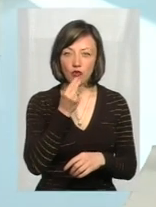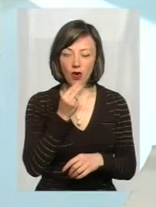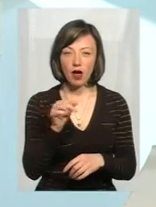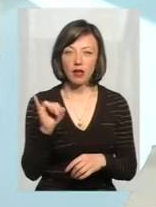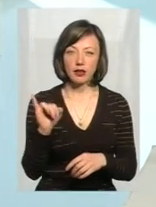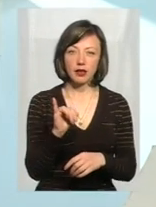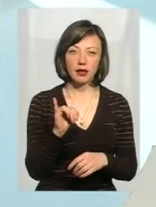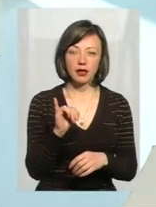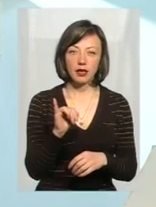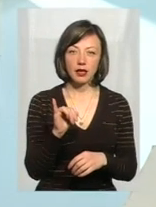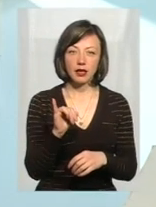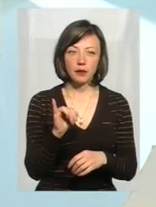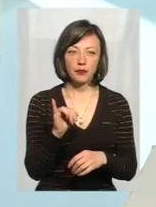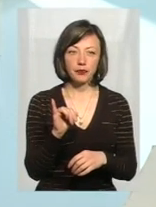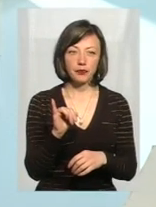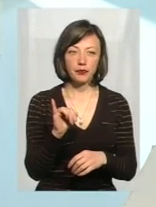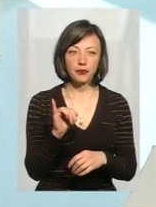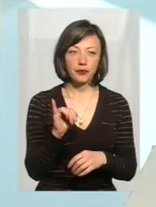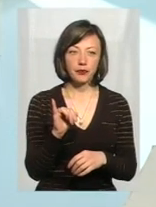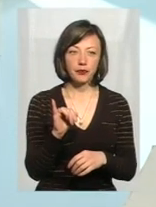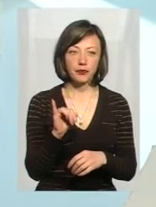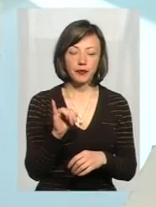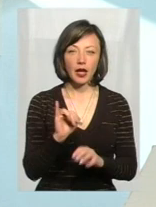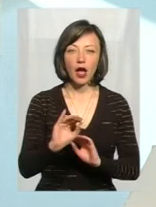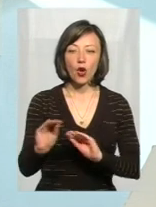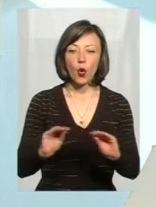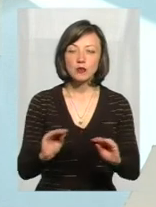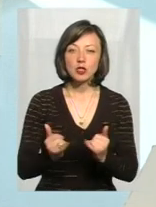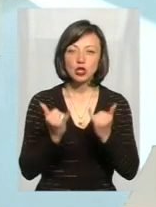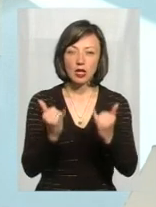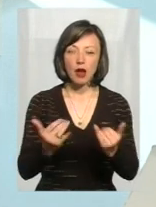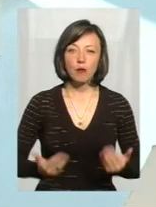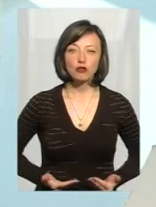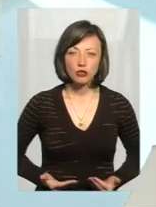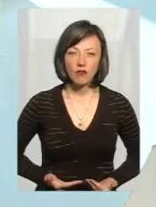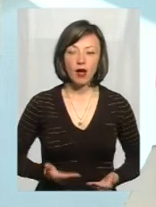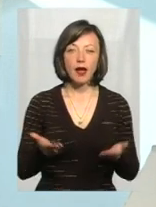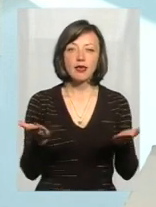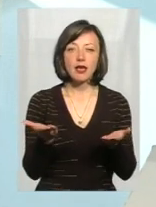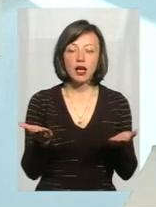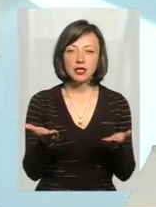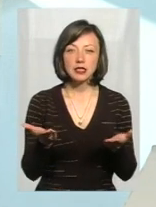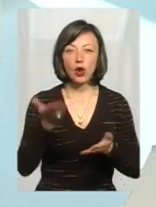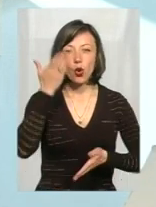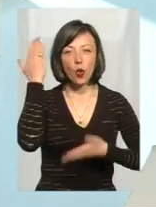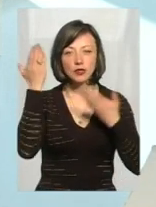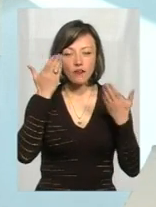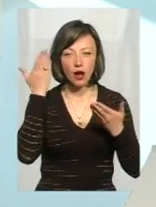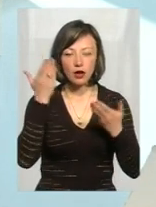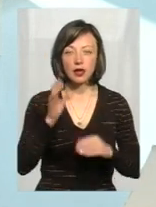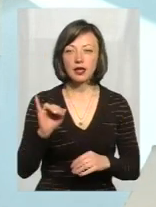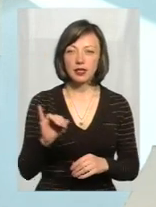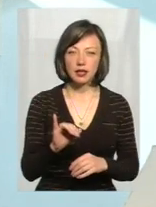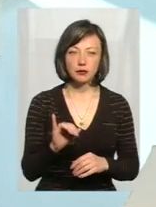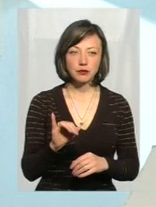і розміщення для проживання, і якісь розваги,